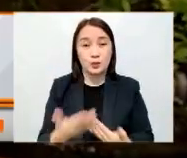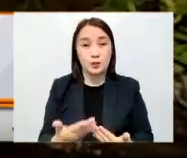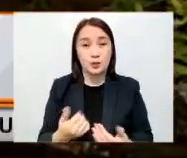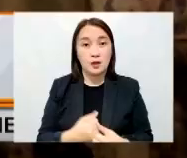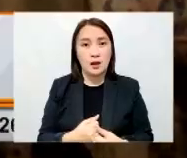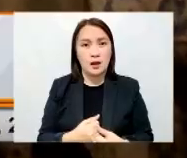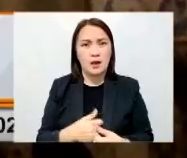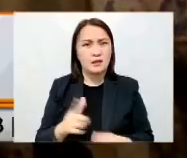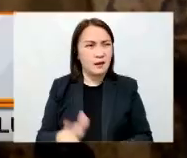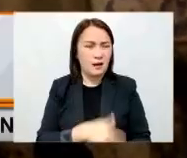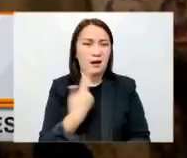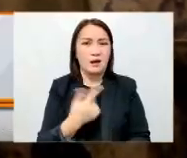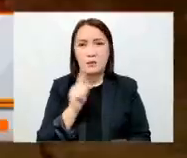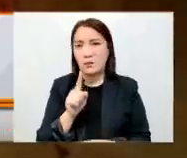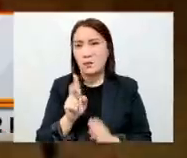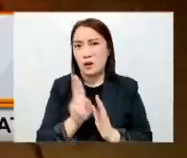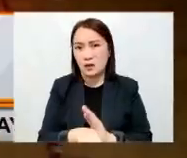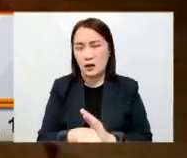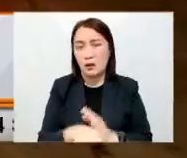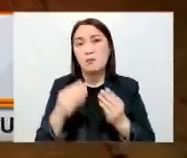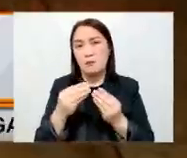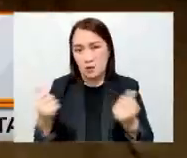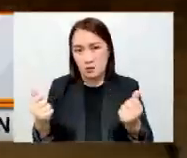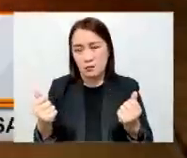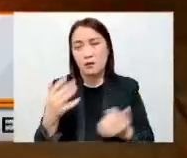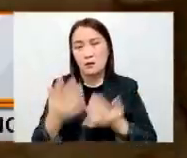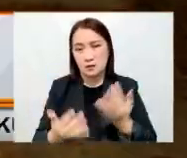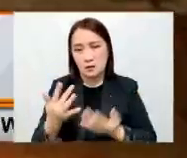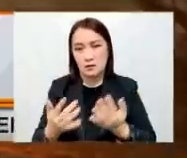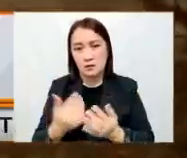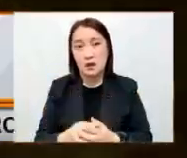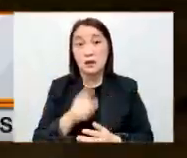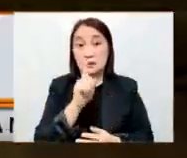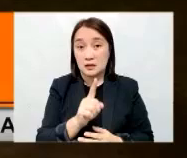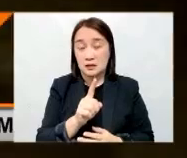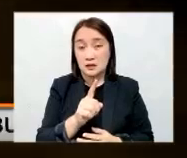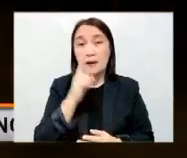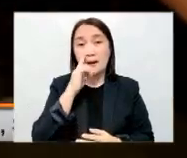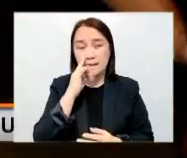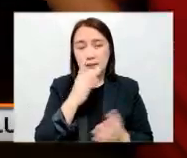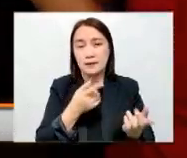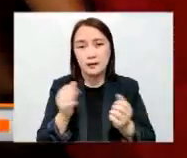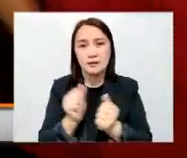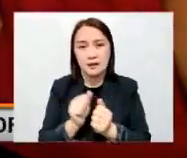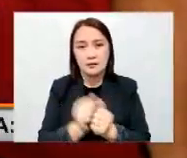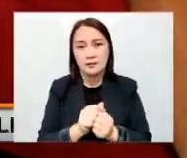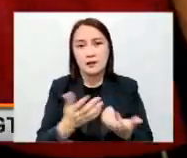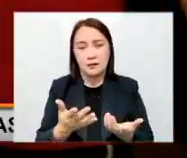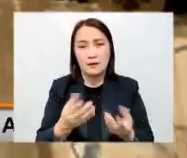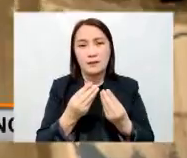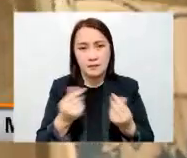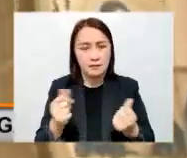isang oras bago naapula ang sunog. Sugatan ng isang kasambahay pero agad naman siyang nilapatan ng paunang lunas at hindi na nagpadala sa